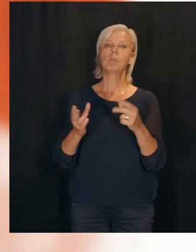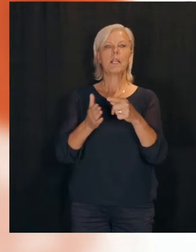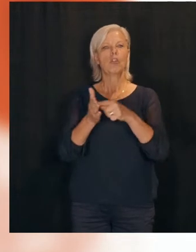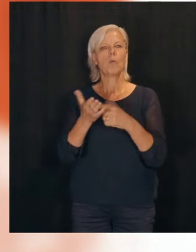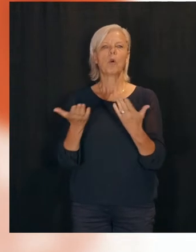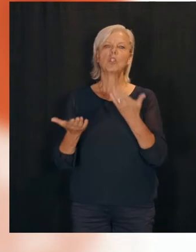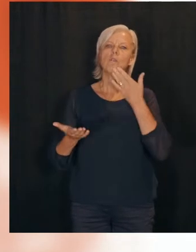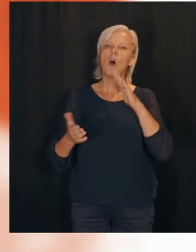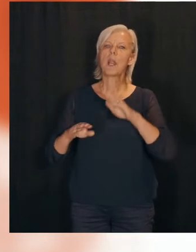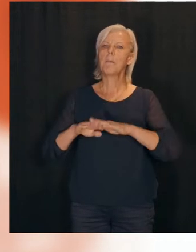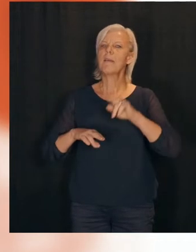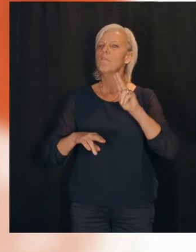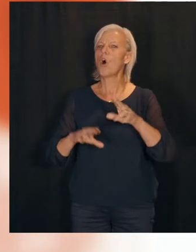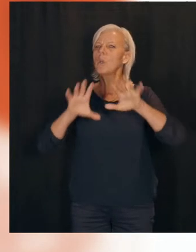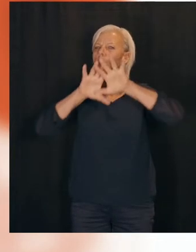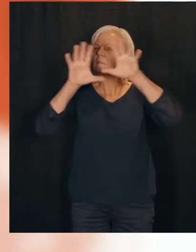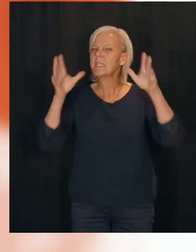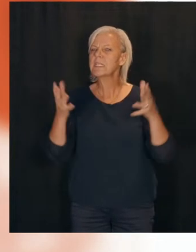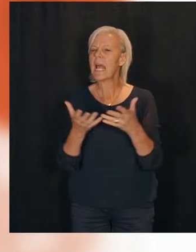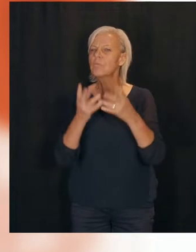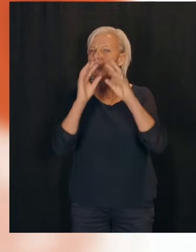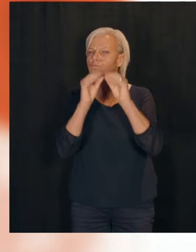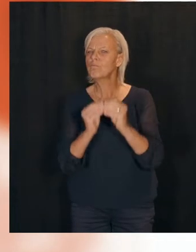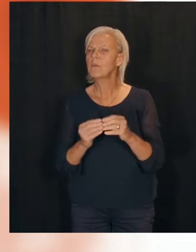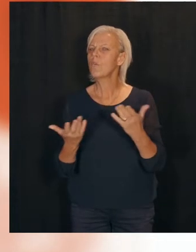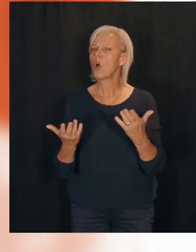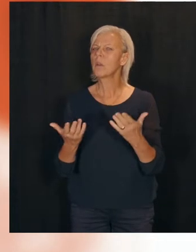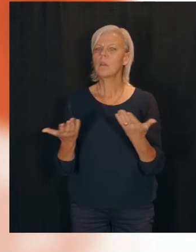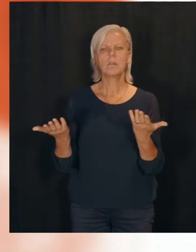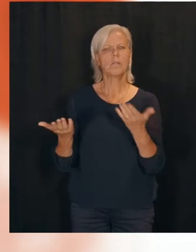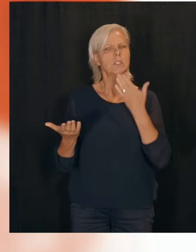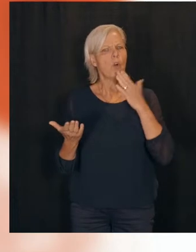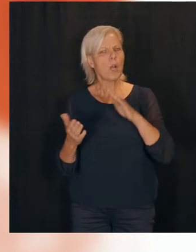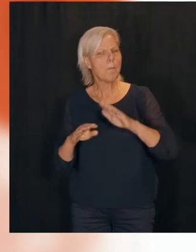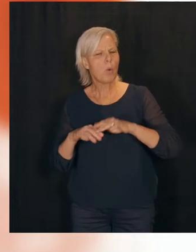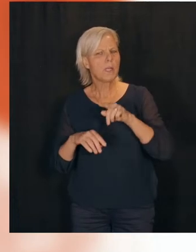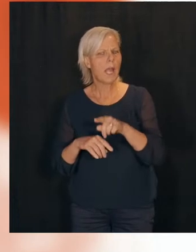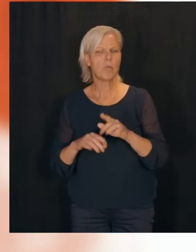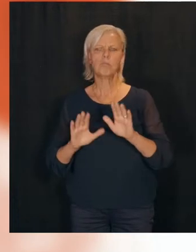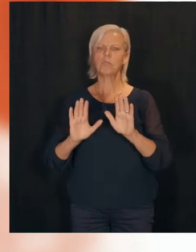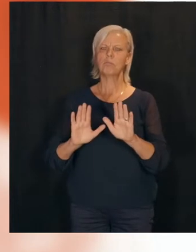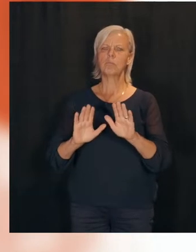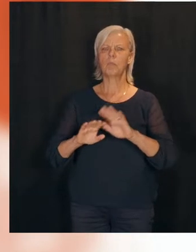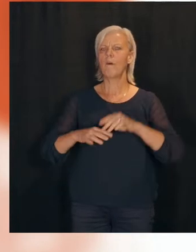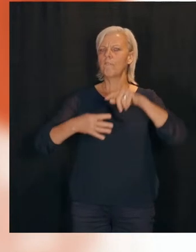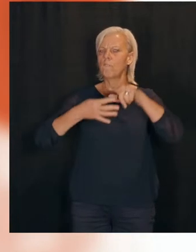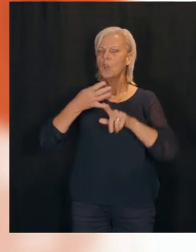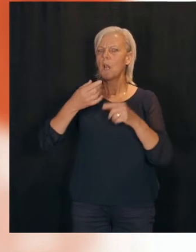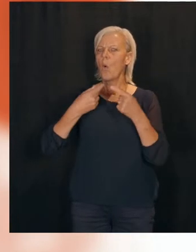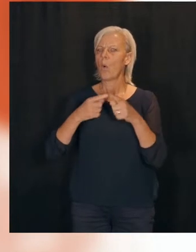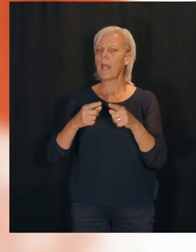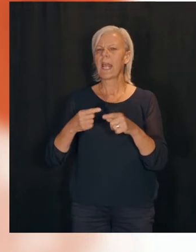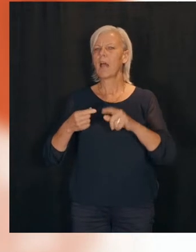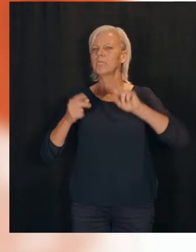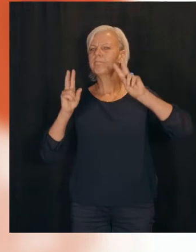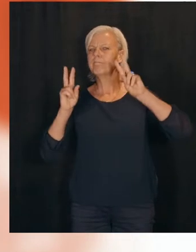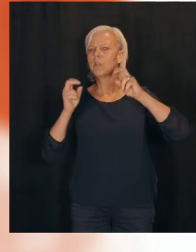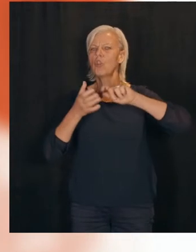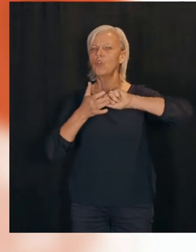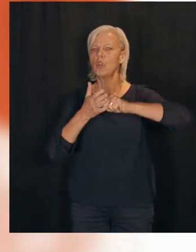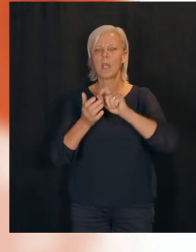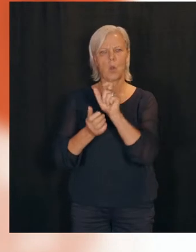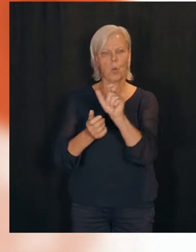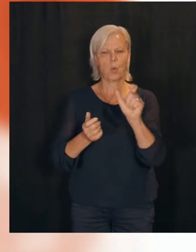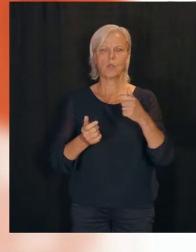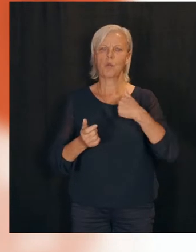vad är universell utformning och varför är det viktigt att stanna till vid 4 känslor, 4 nyckelord som jag tycker